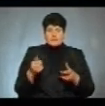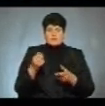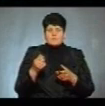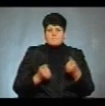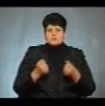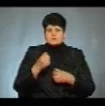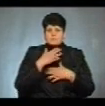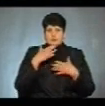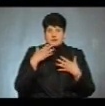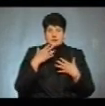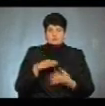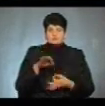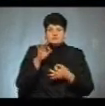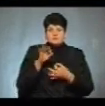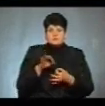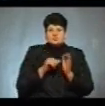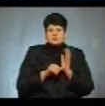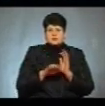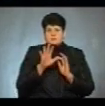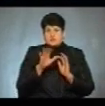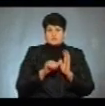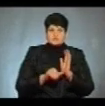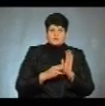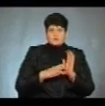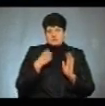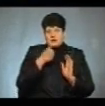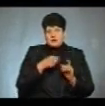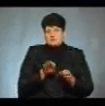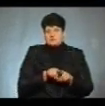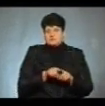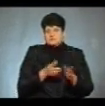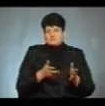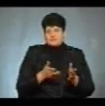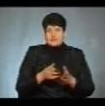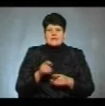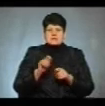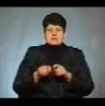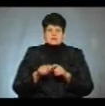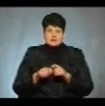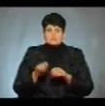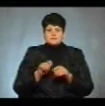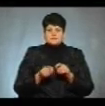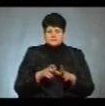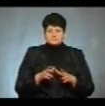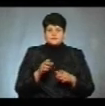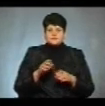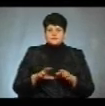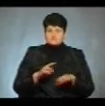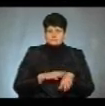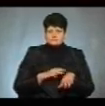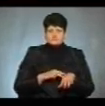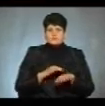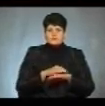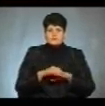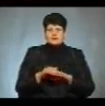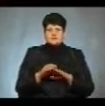багато, а ми застигли десь на 65-68 році. Інспектор з паркування Богдан Мигдаль на бульварі Тараса Шевченка,